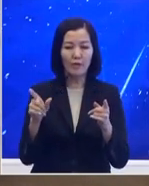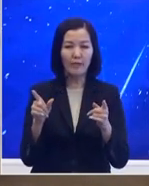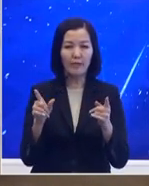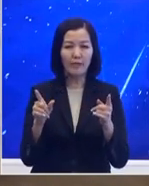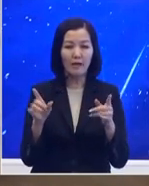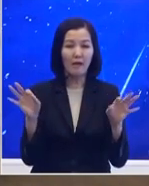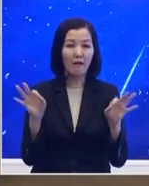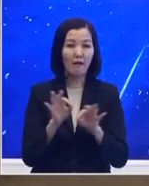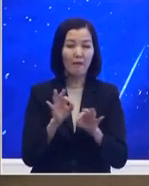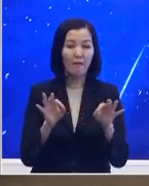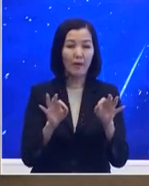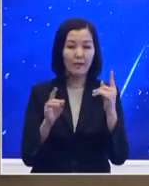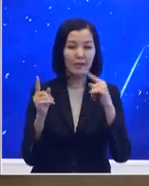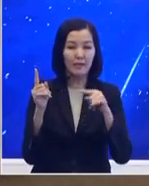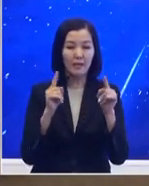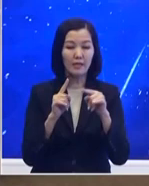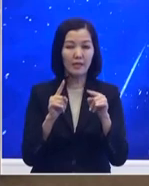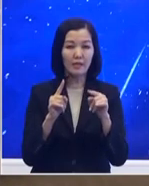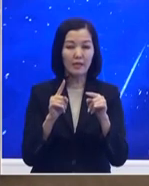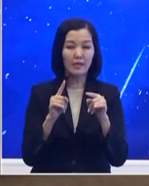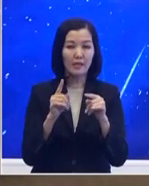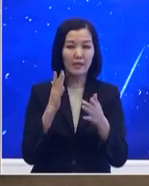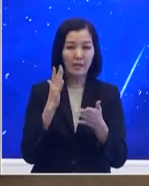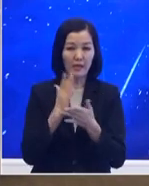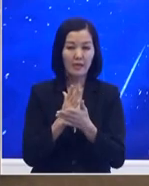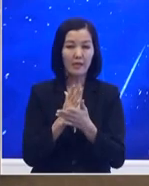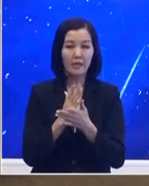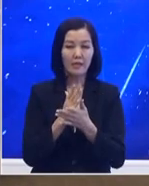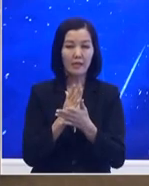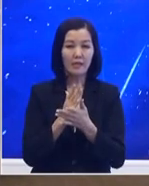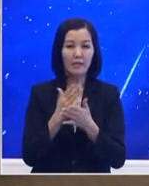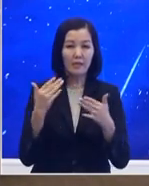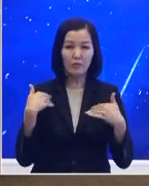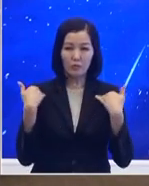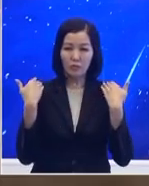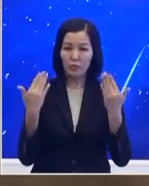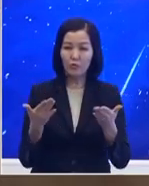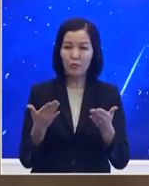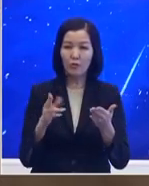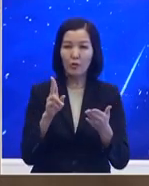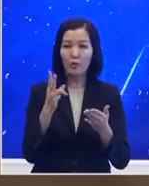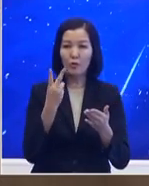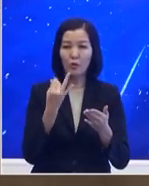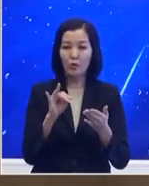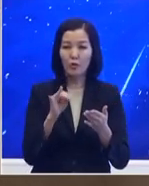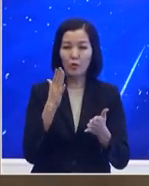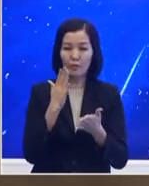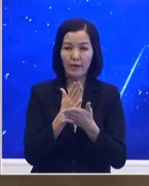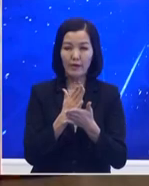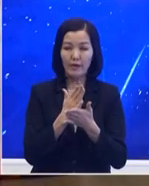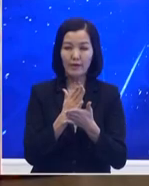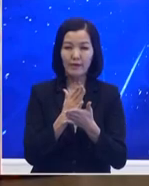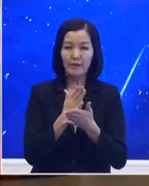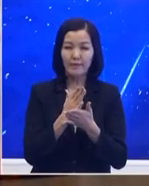композитор екендігін көрсетіп отырмыз. Яғни ұлы Абайдың бірнеше күйлері жазылған екен. Мұндай